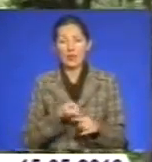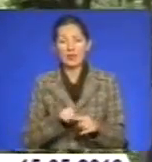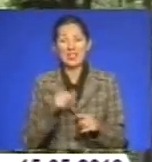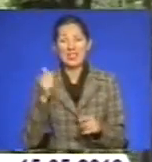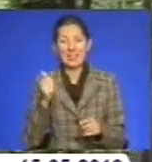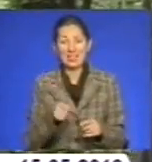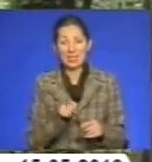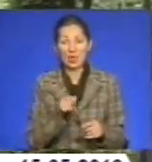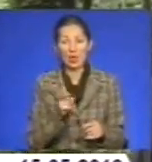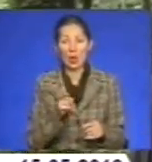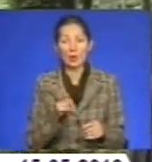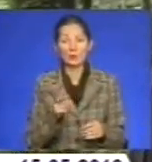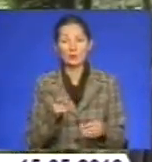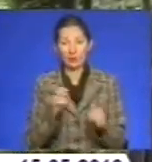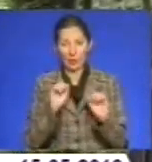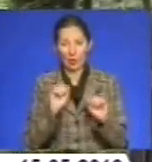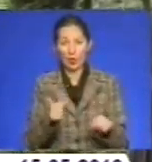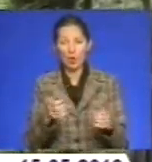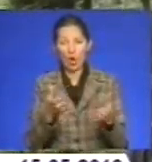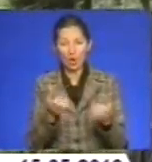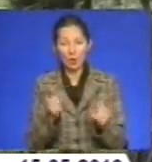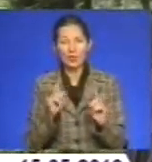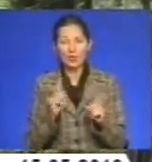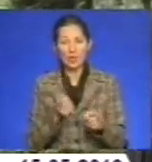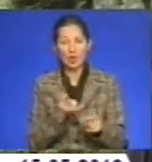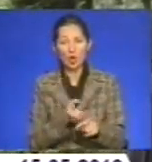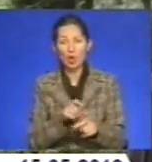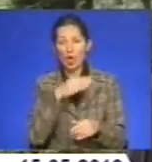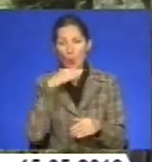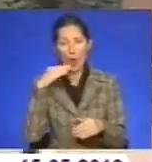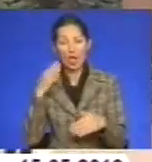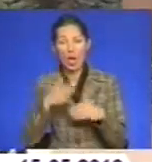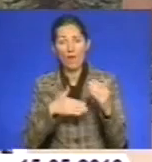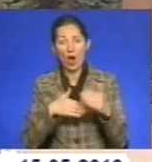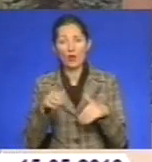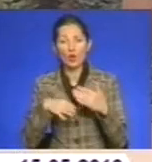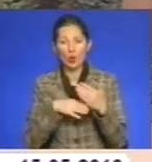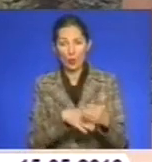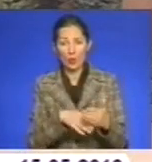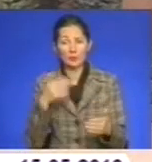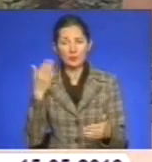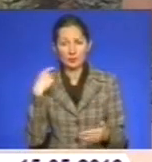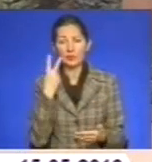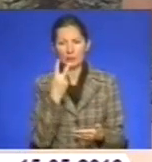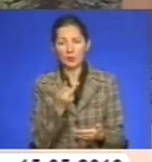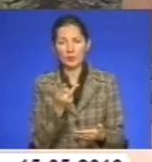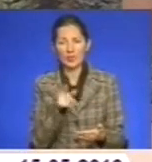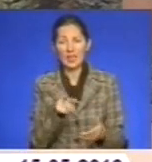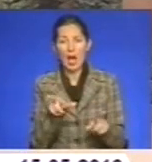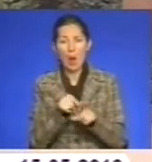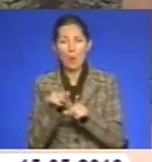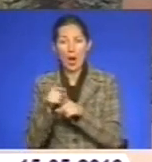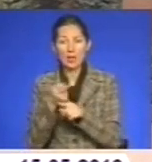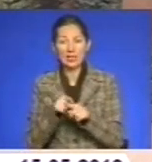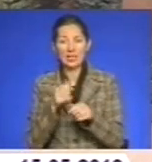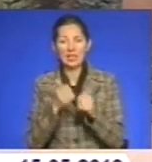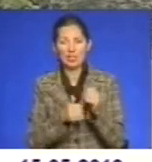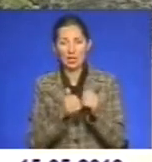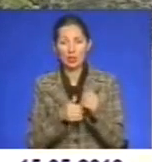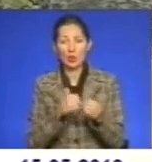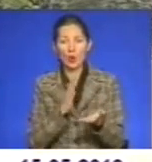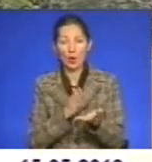тиждень ті, хто звернеться, зможуть отримати дійсно дуже багато фахової допомоги. Давно помічено, що у тих пар, які часто з'являються